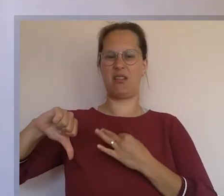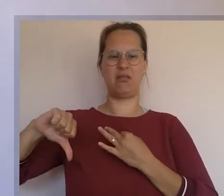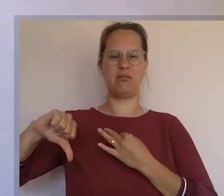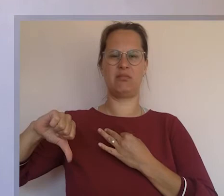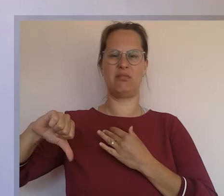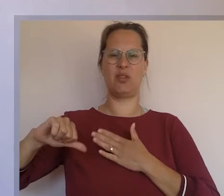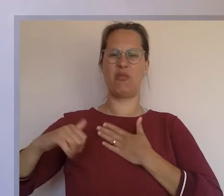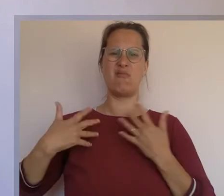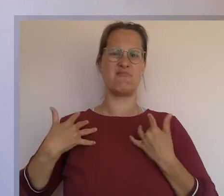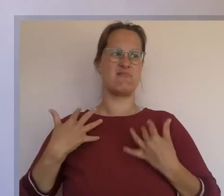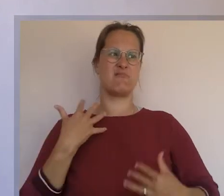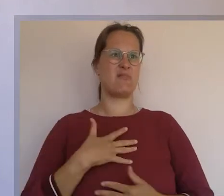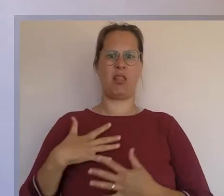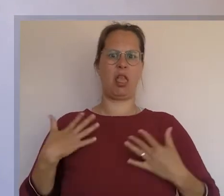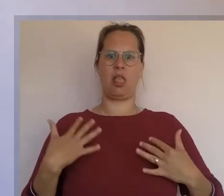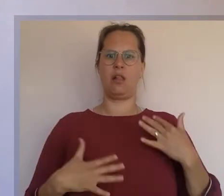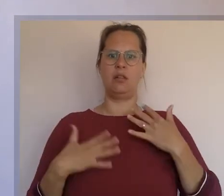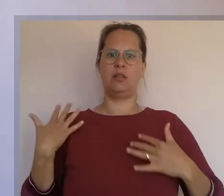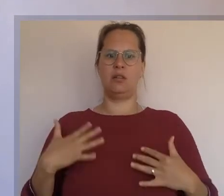Misschien voel je wel van alles tegelijk.